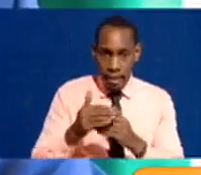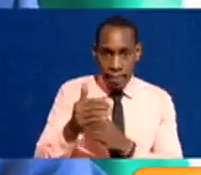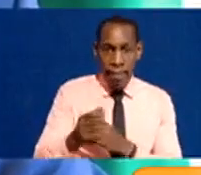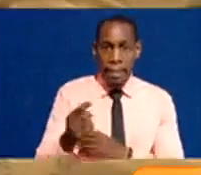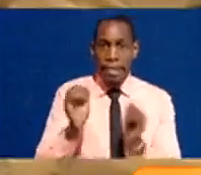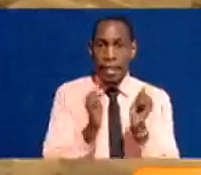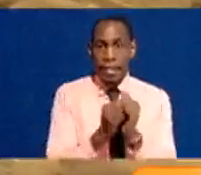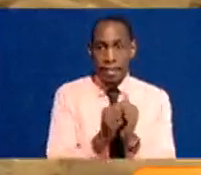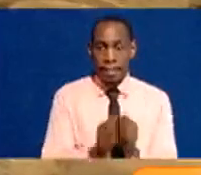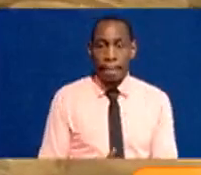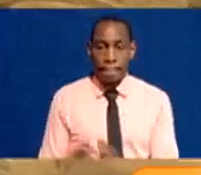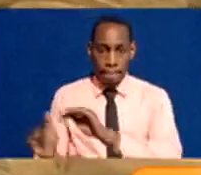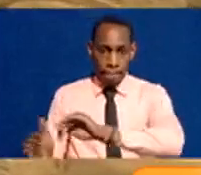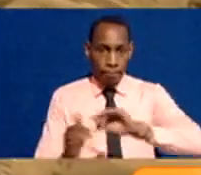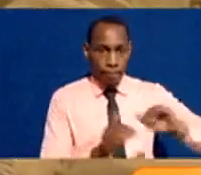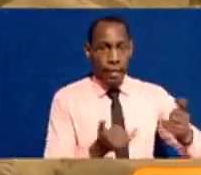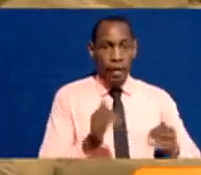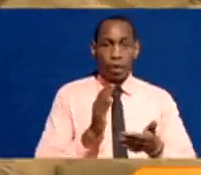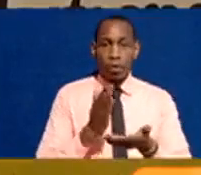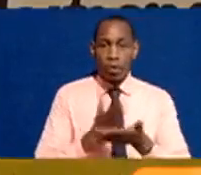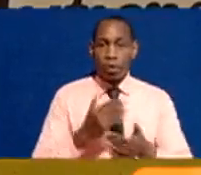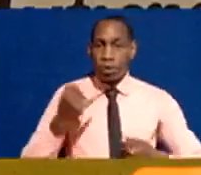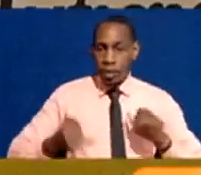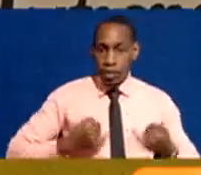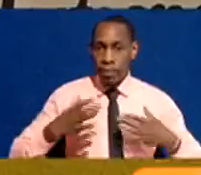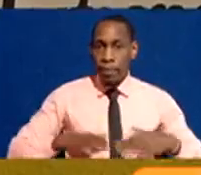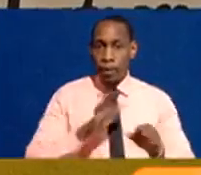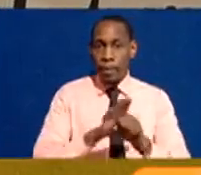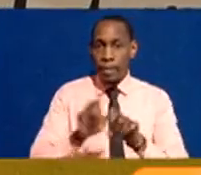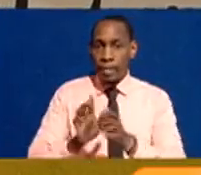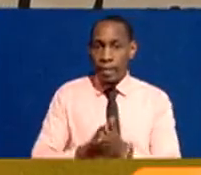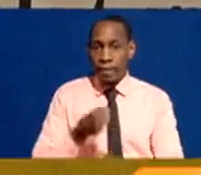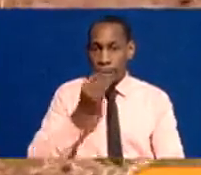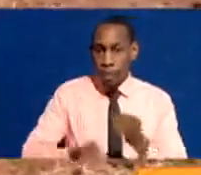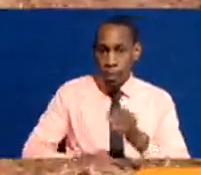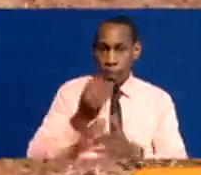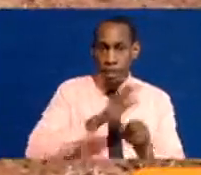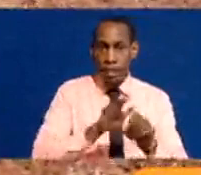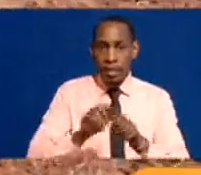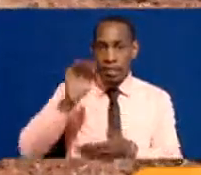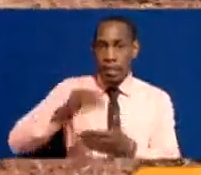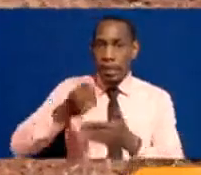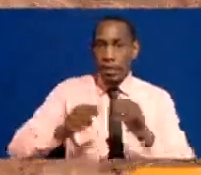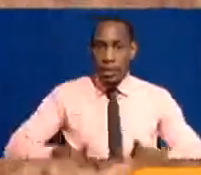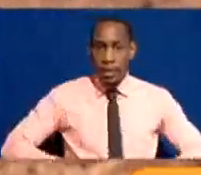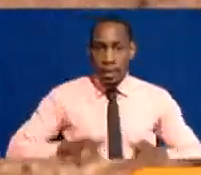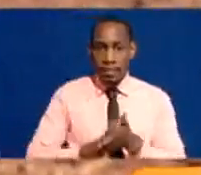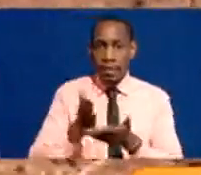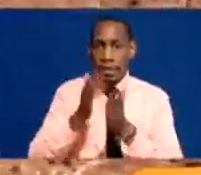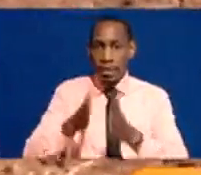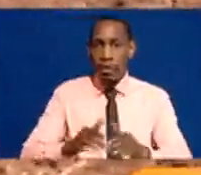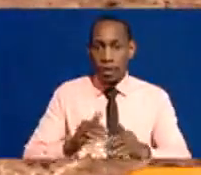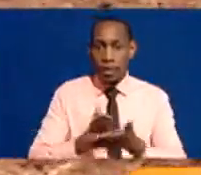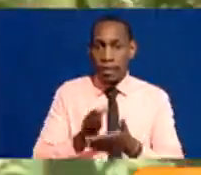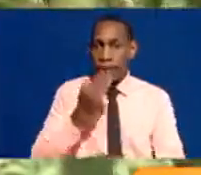month of October. Na japo hili lilifurahiwa na wengi kwamba litaongeza chakula na kupunguza gharama ya maisha, wadau katika sekta